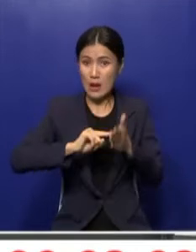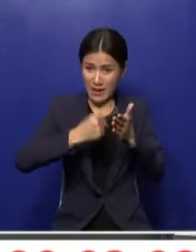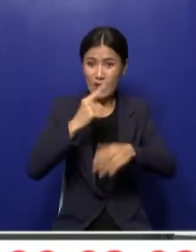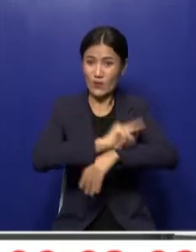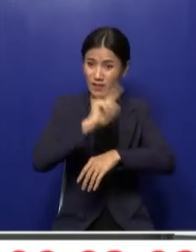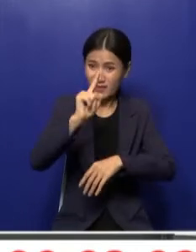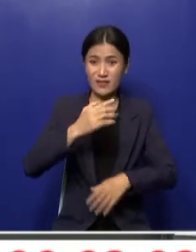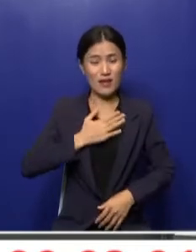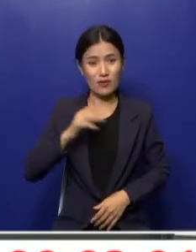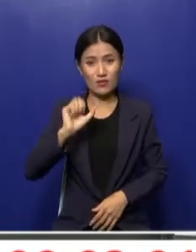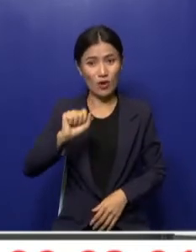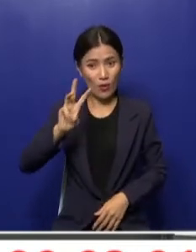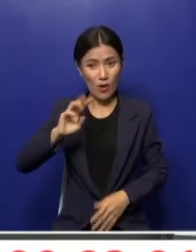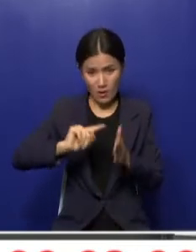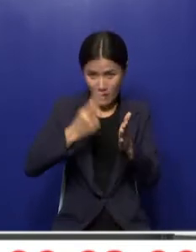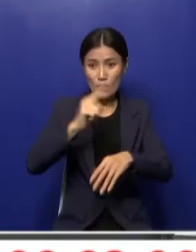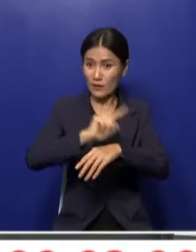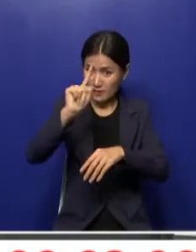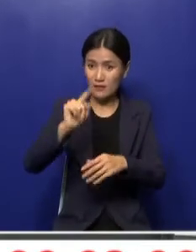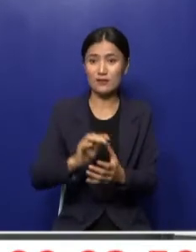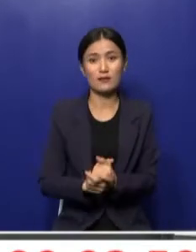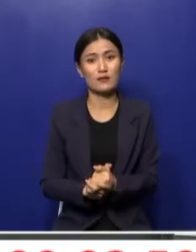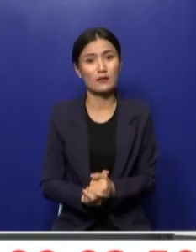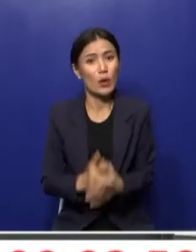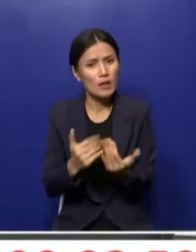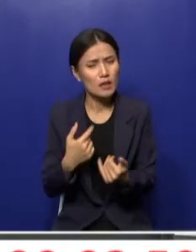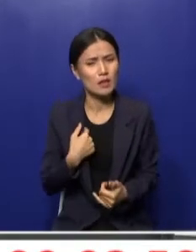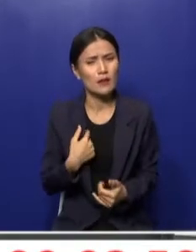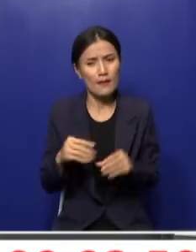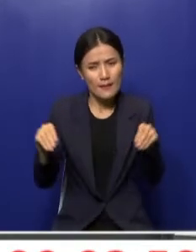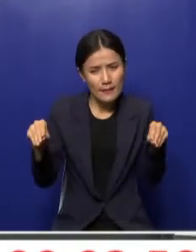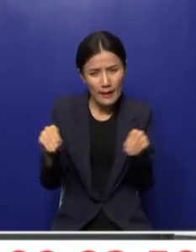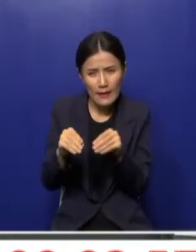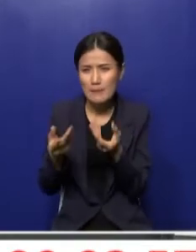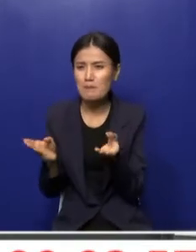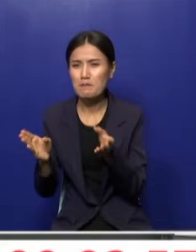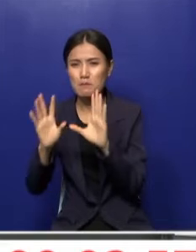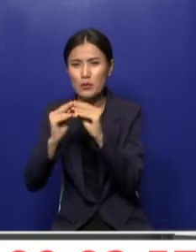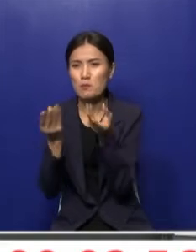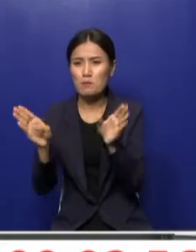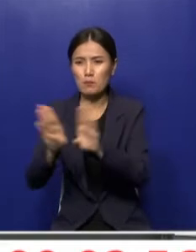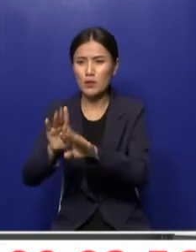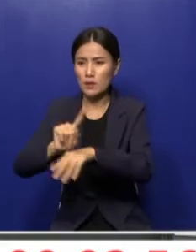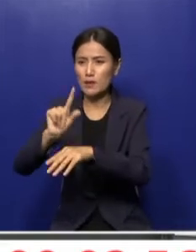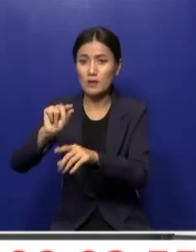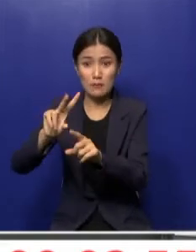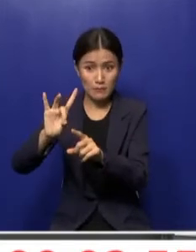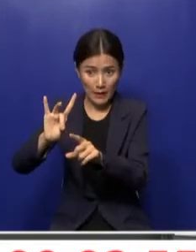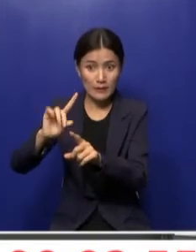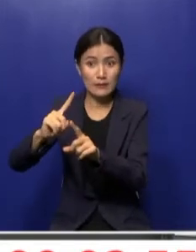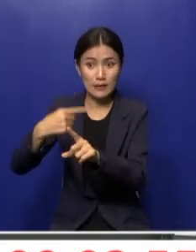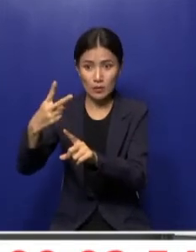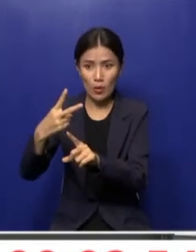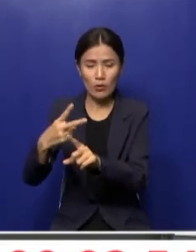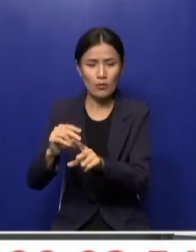ที่ตั้งดูพิจารณาดูว่าหรือระยะเวลาก่อนปิดสมัยประชุมในวันที่ 28กุมภาพันธ์เพียง 24